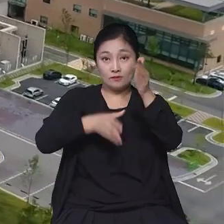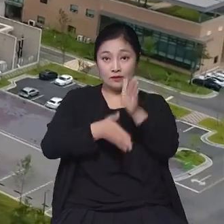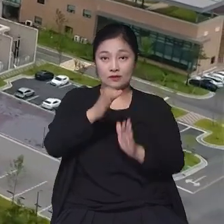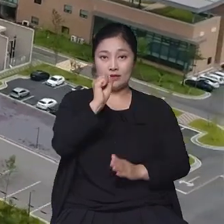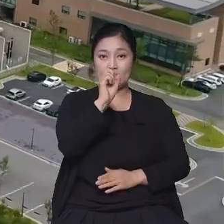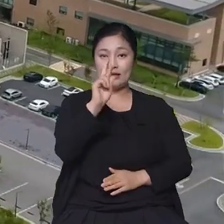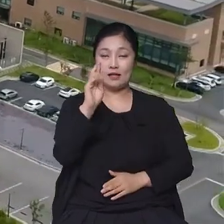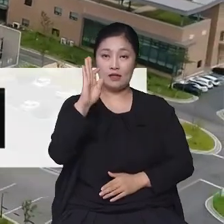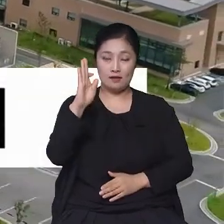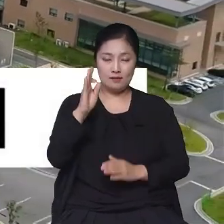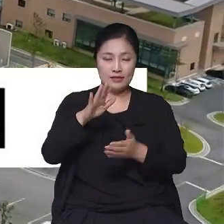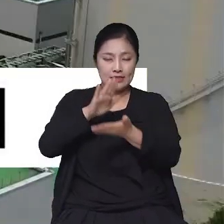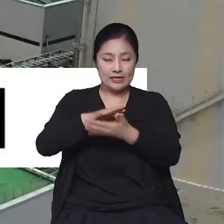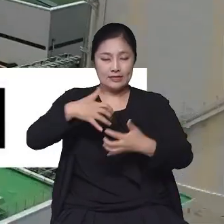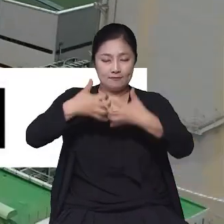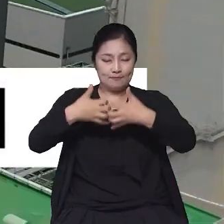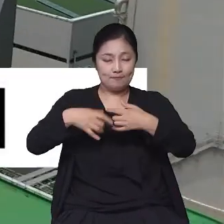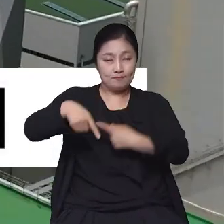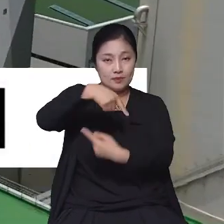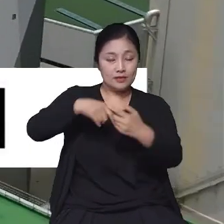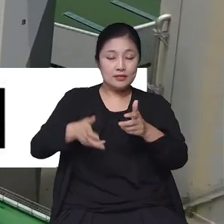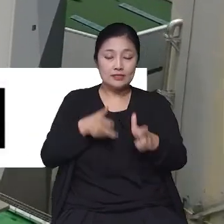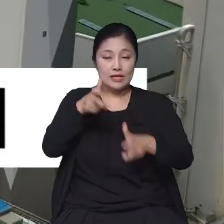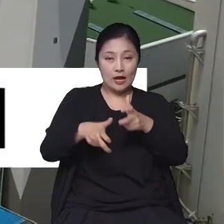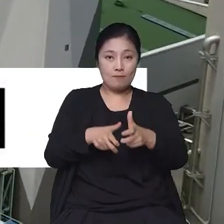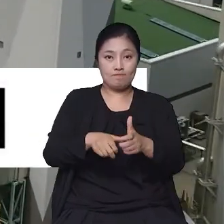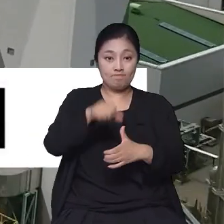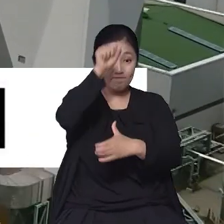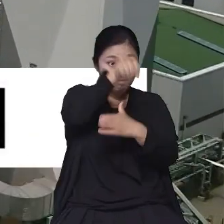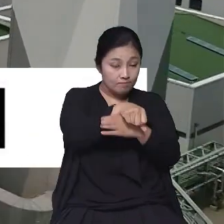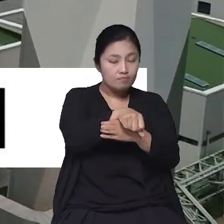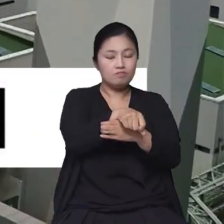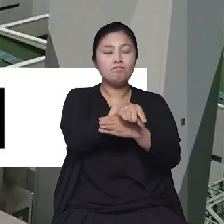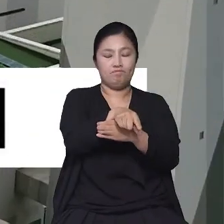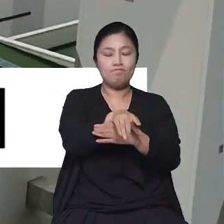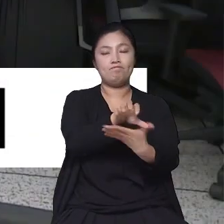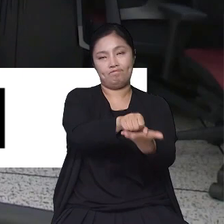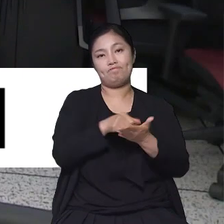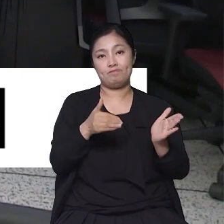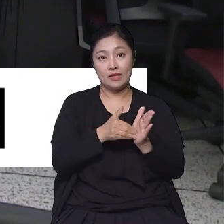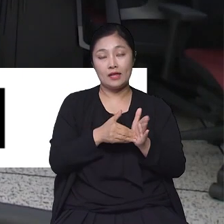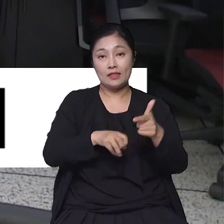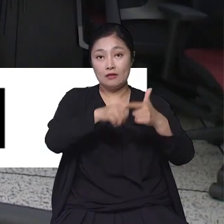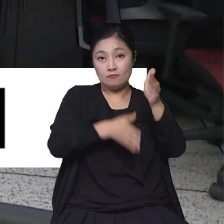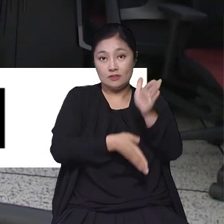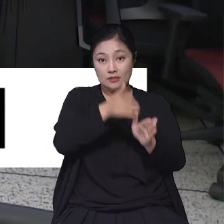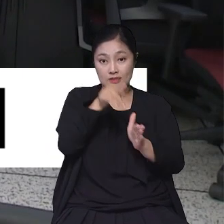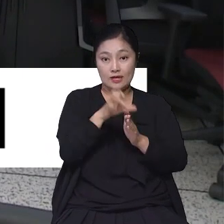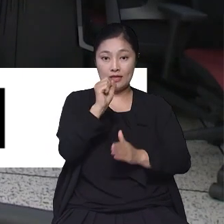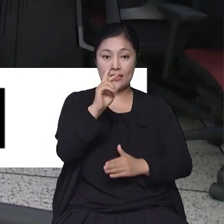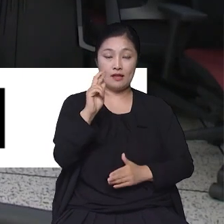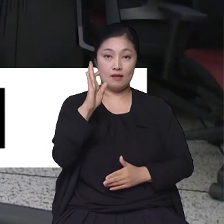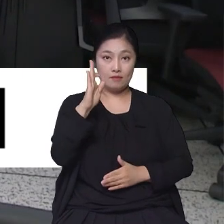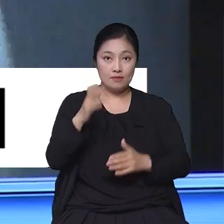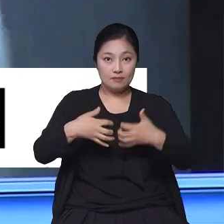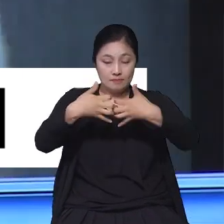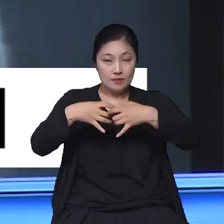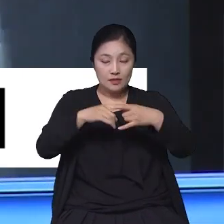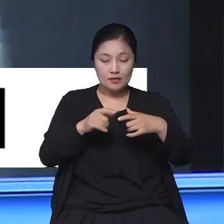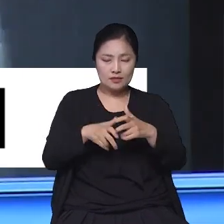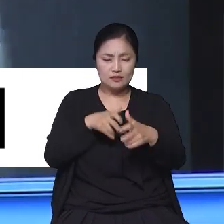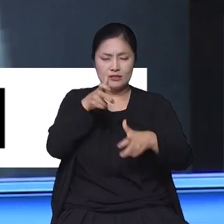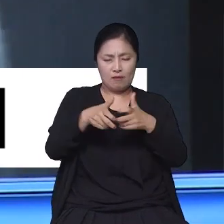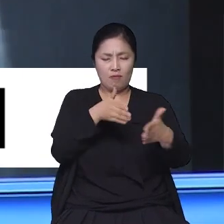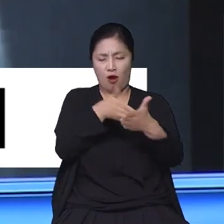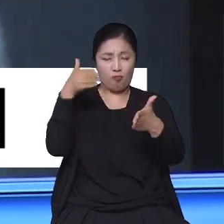나주시가 SRF 열병합발전소에 대한 사업 개시 신고를 수리했습니다. 나주시의 SRF 발전소 사업 개시 신고